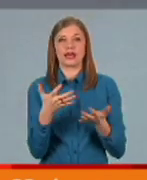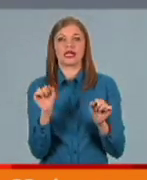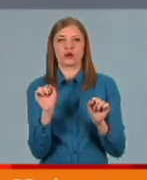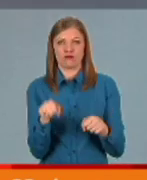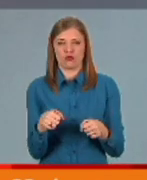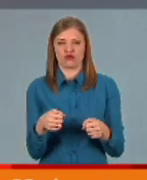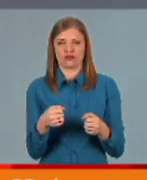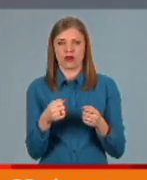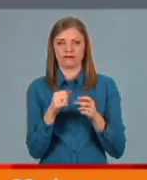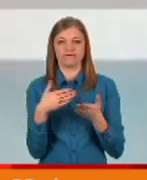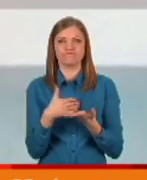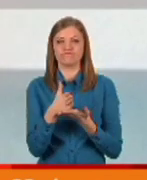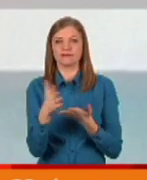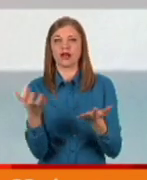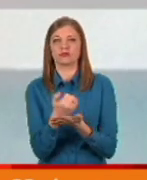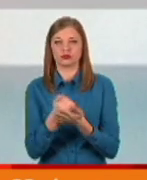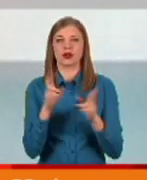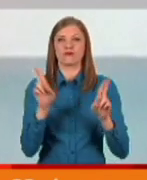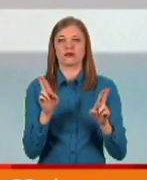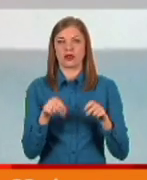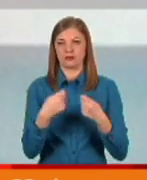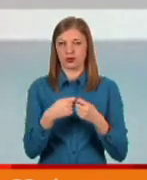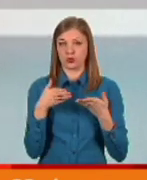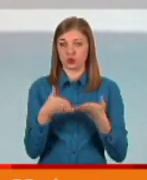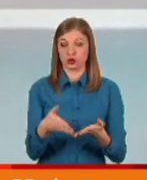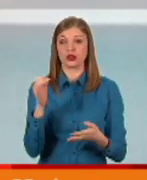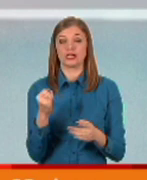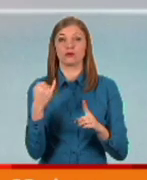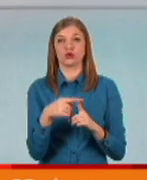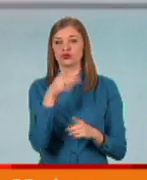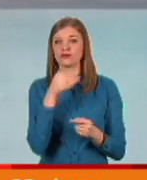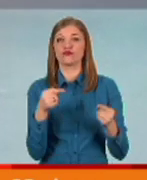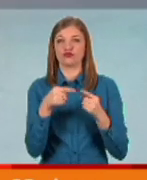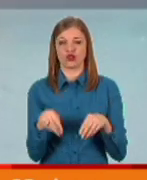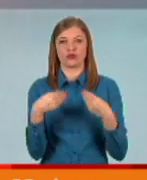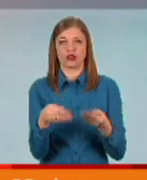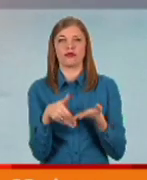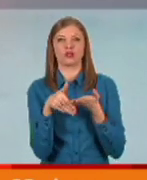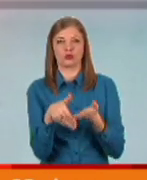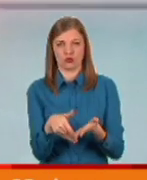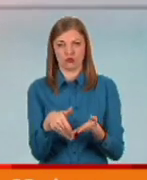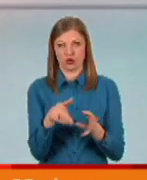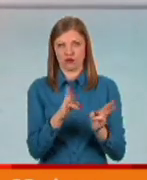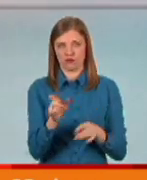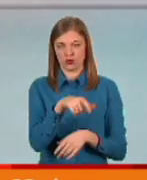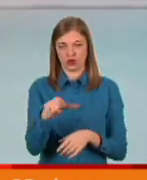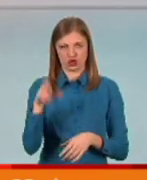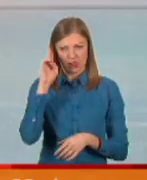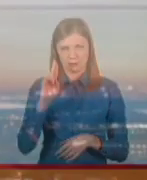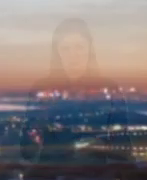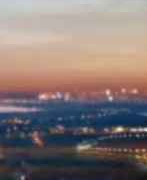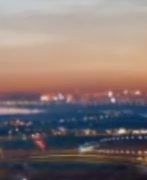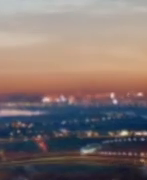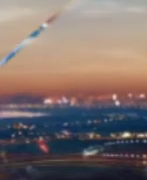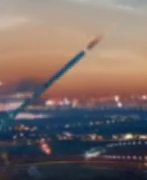можна відстежувати порушення правил руху суден, а також вчасно надавати допомогу постраждалим морякам.